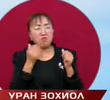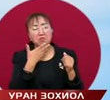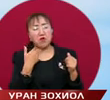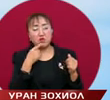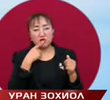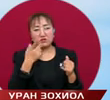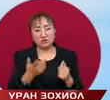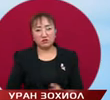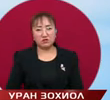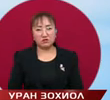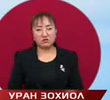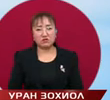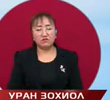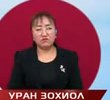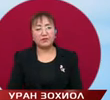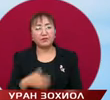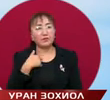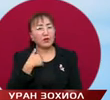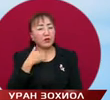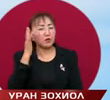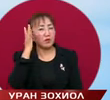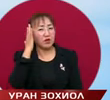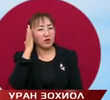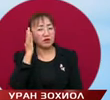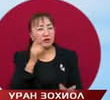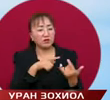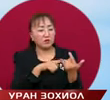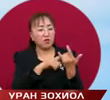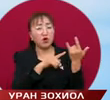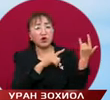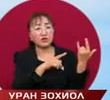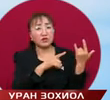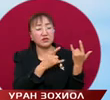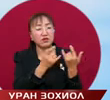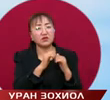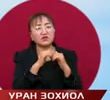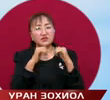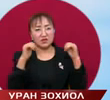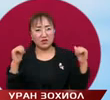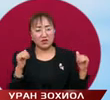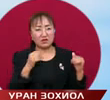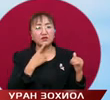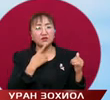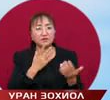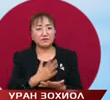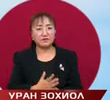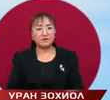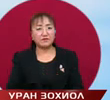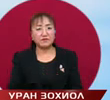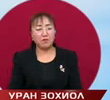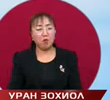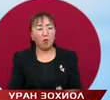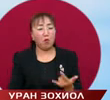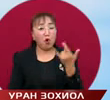мэдэх вэ? Ямар ч гэсэн би бор атнаасаа ингэж хагдсан юм. Бор атыг маань нэгдэл давна